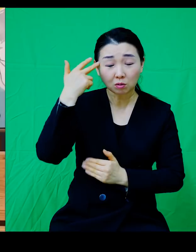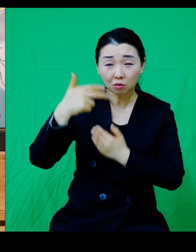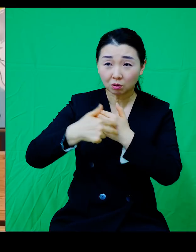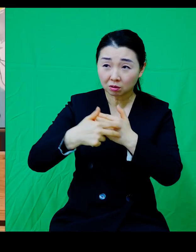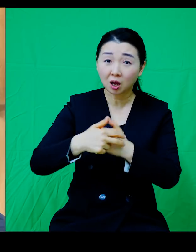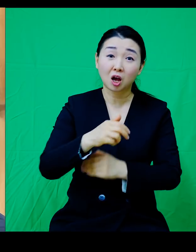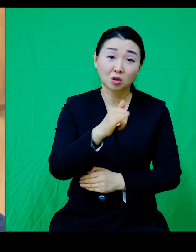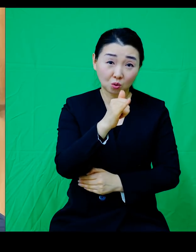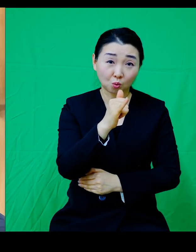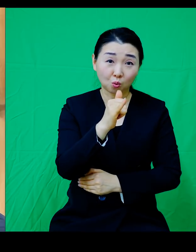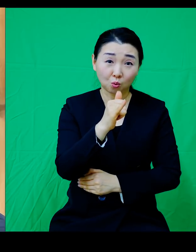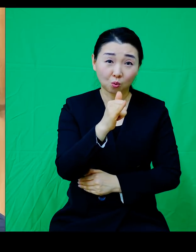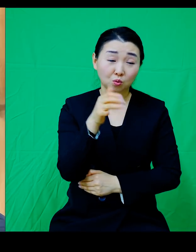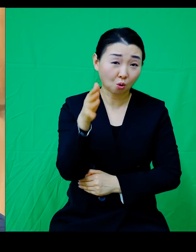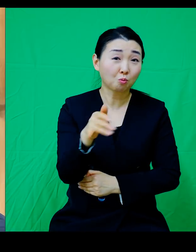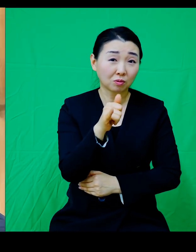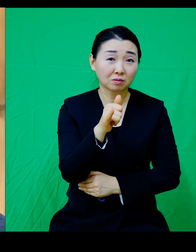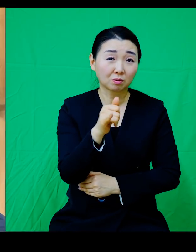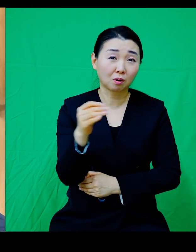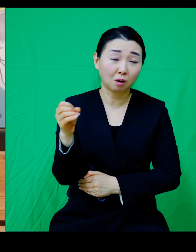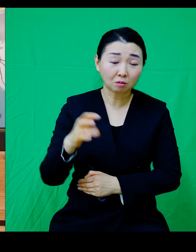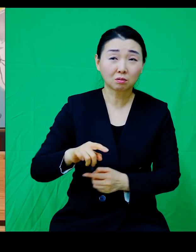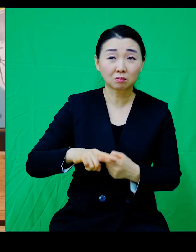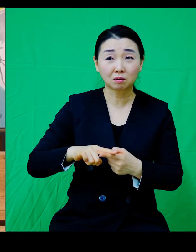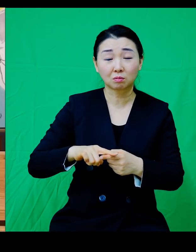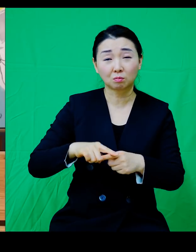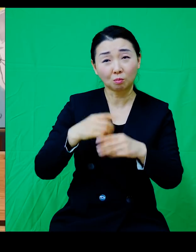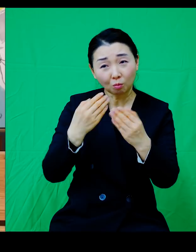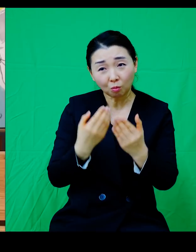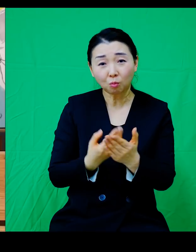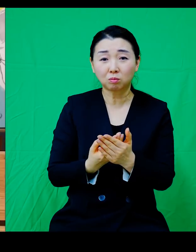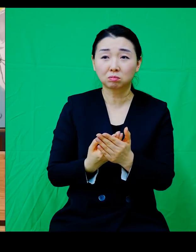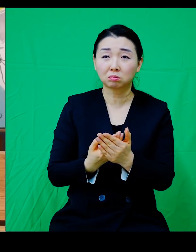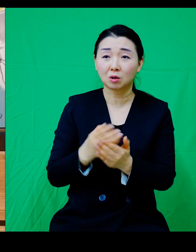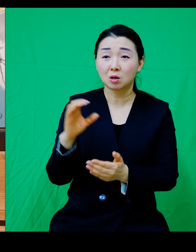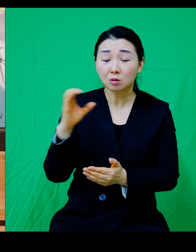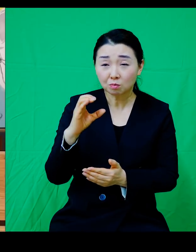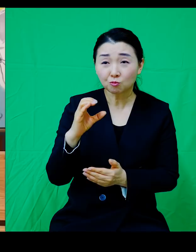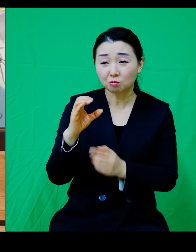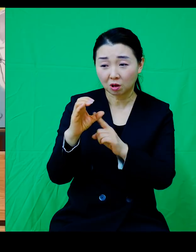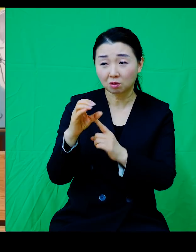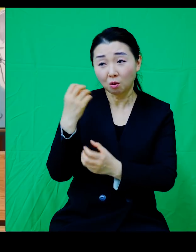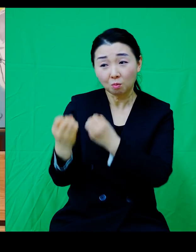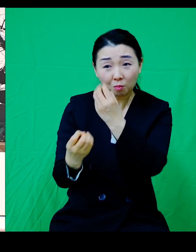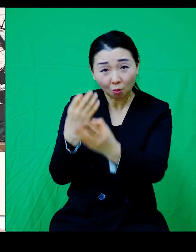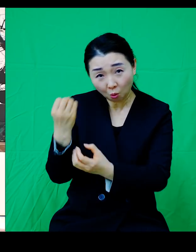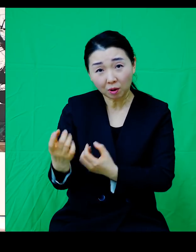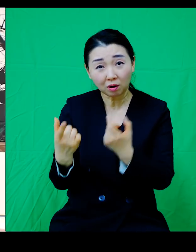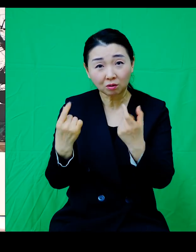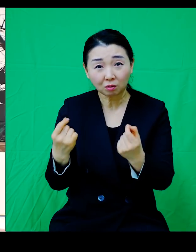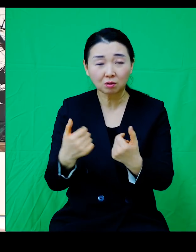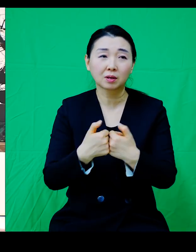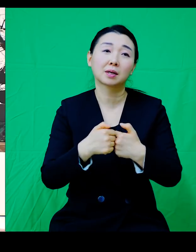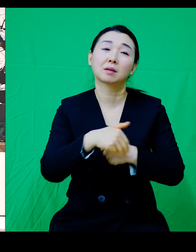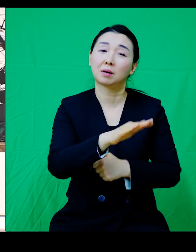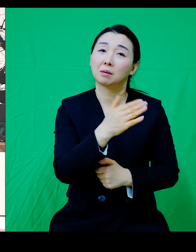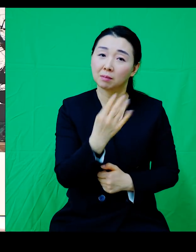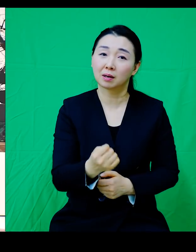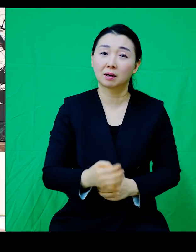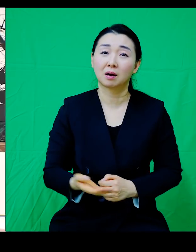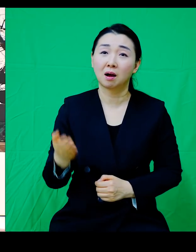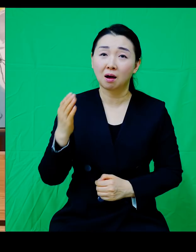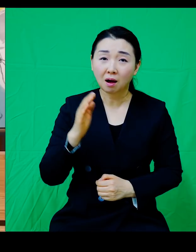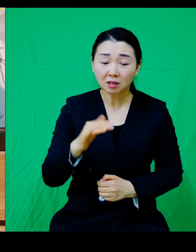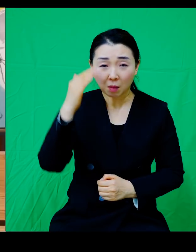상담하던 정신과 의사들이 다 있고 그런 것에 대해서 굉장히 허심탄회하게 또 어디 신부님을 가서 고해성사를 하듯이 뭐 가서 상담받는 분들이